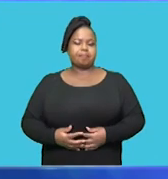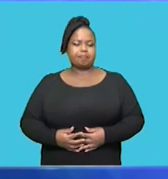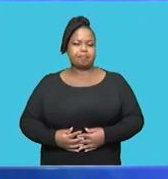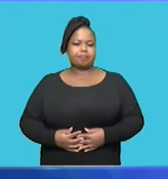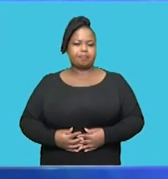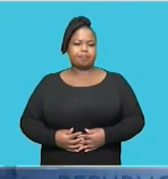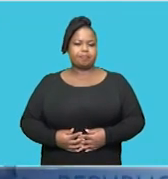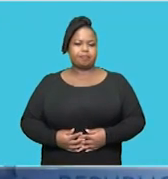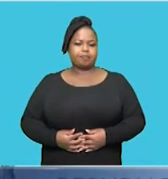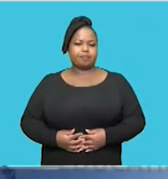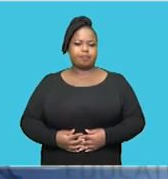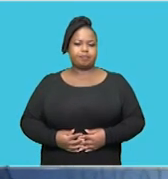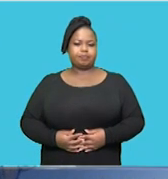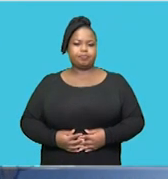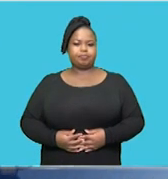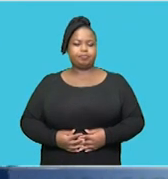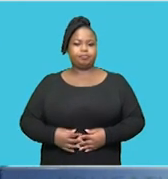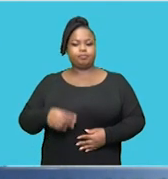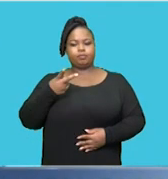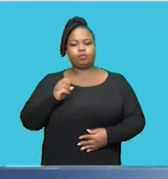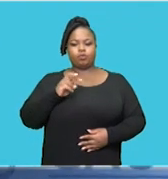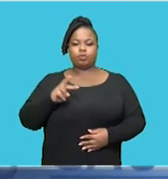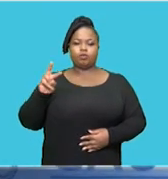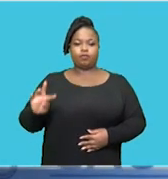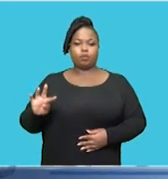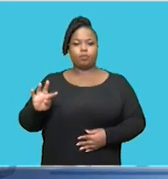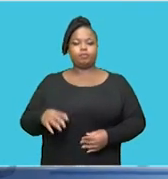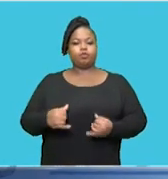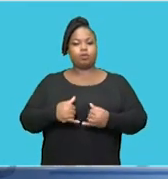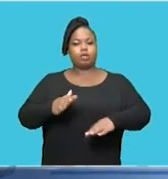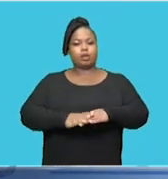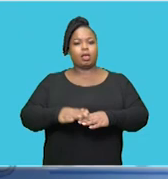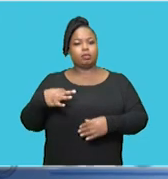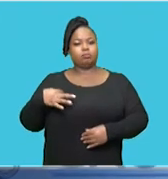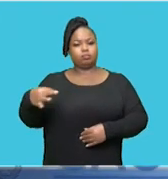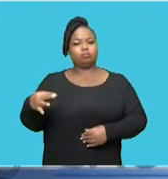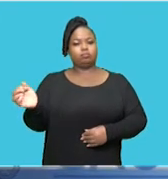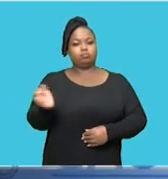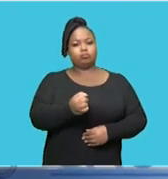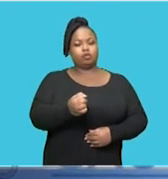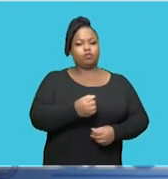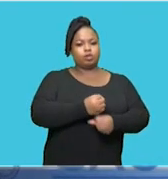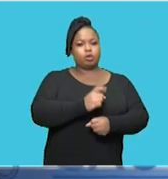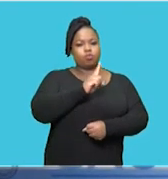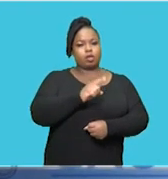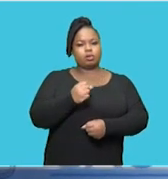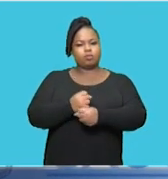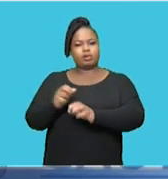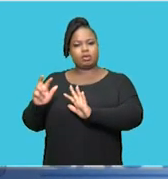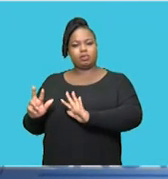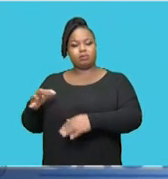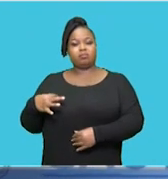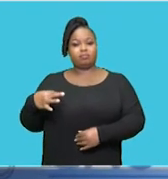The 2024 online admissions Admissions for grade 1 and 8 Application